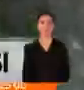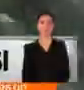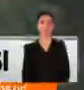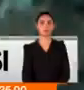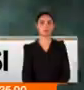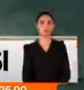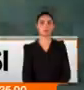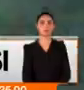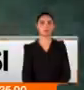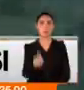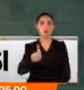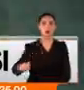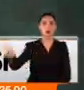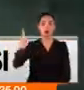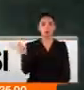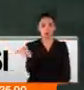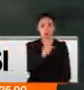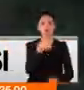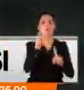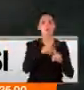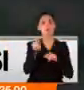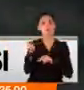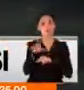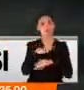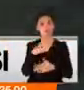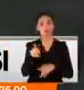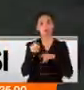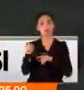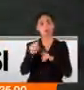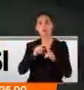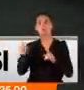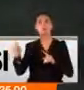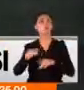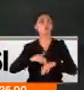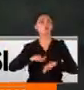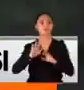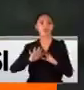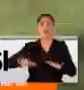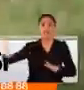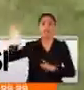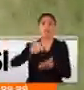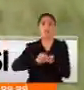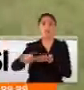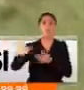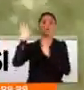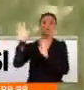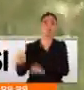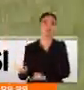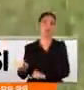Kaçma, gel. Onlar kaçtı, polis kovaladı. Ama kovalamaca uzun sürmedi. Hepsi yakalandı. Kaç.